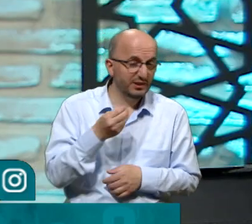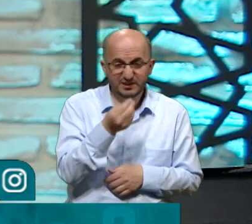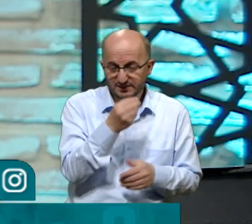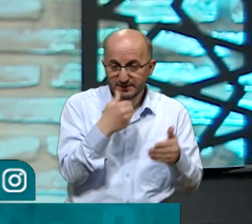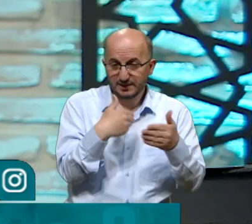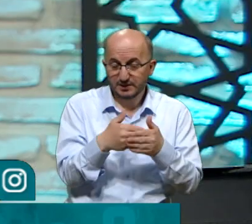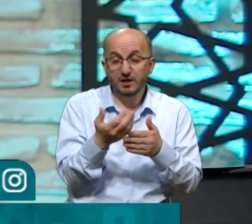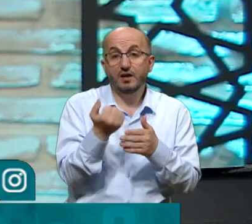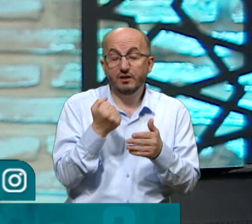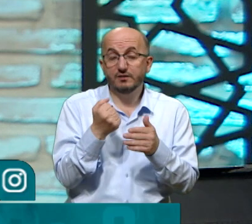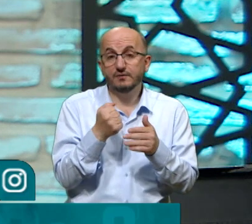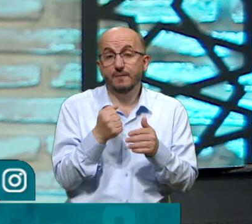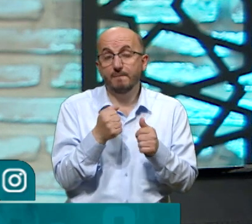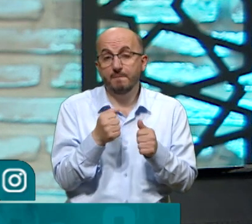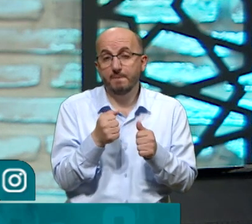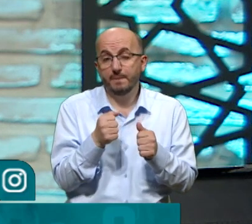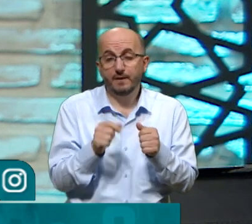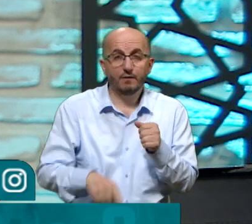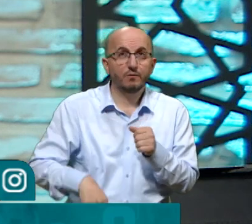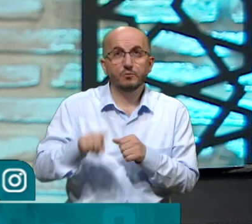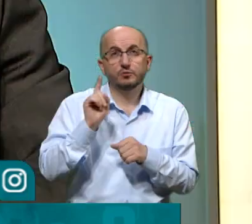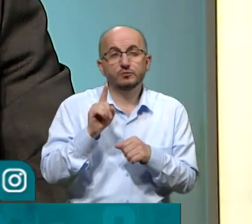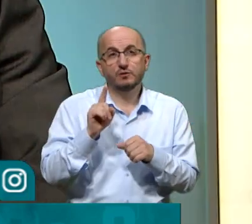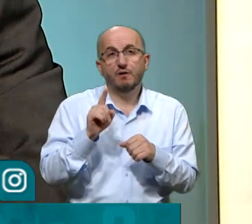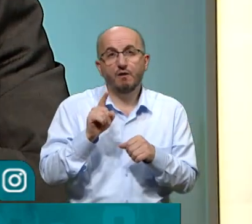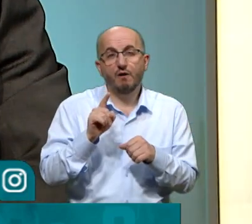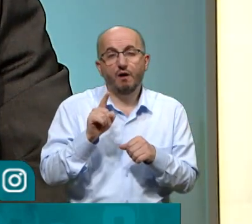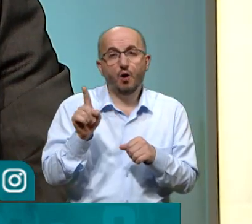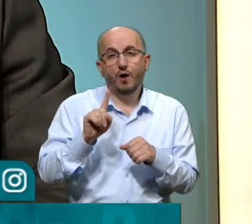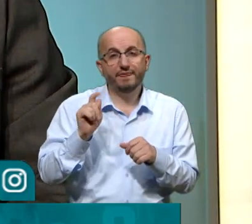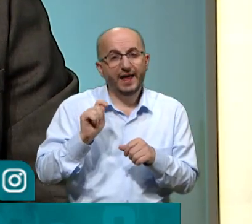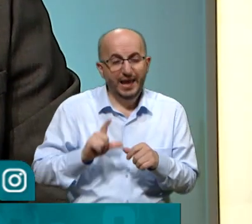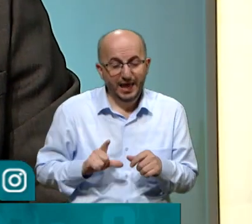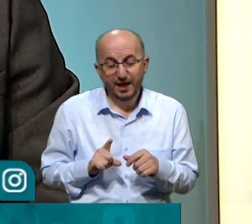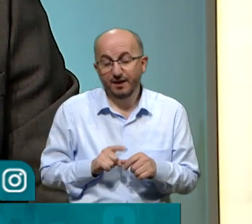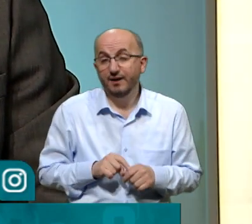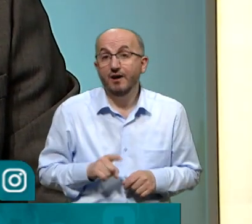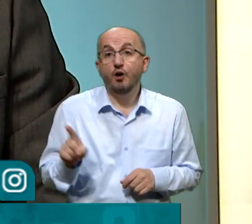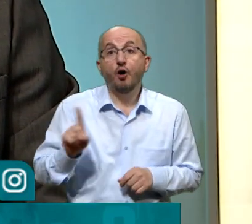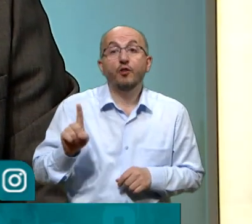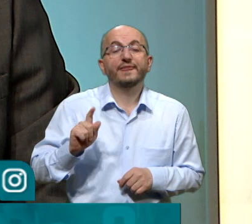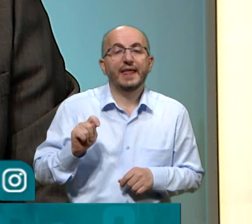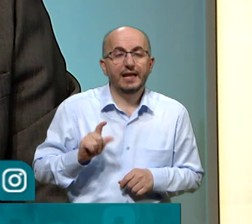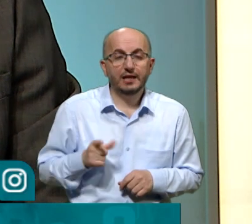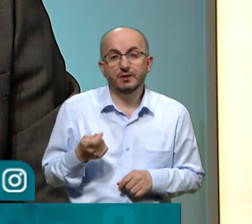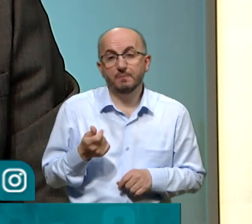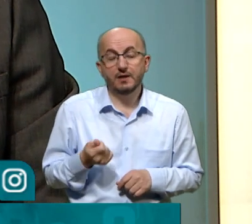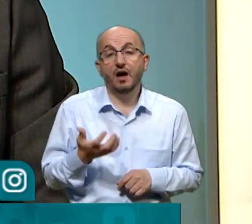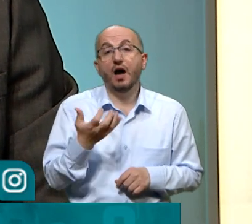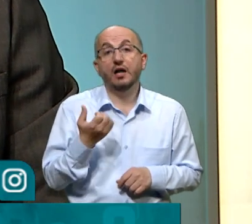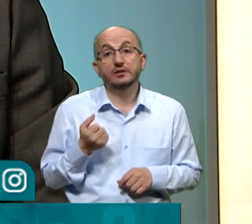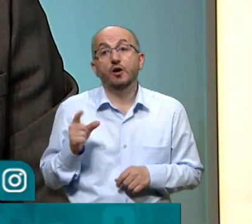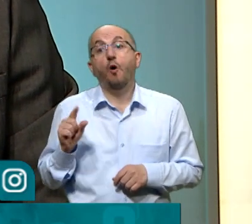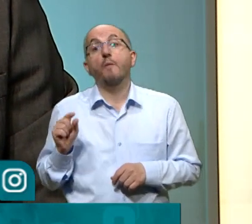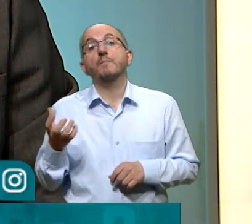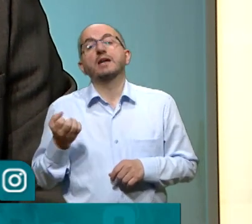kadarını alır O günkü rızkına kadar değil günümüzde işte Hadi yani 10 lira 10 liralık bir para aldığında 11'i